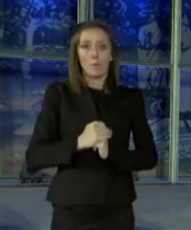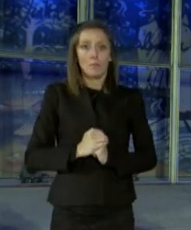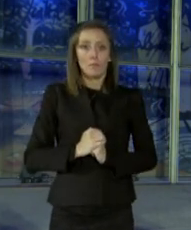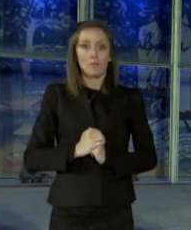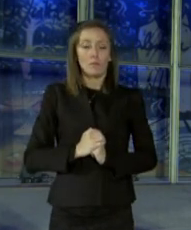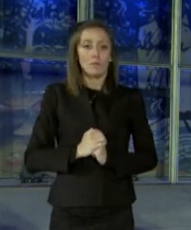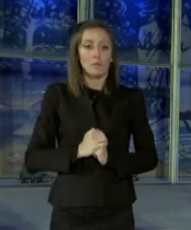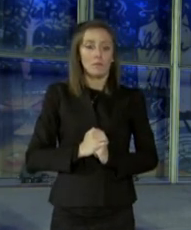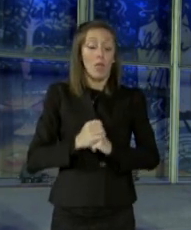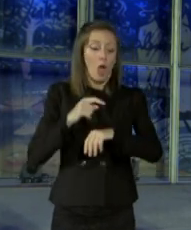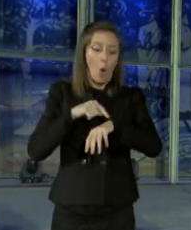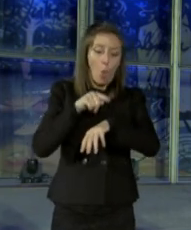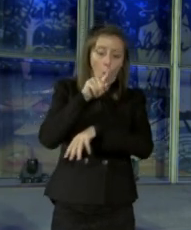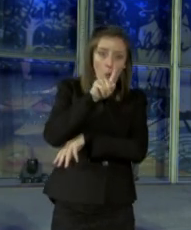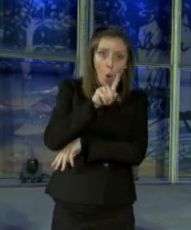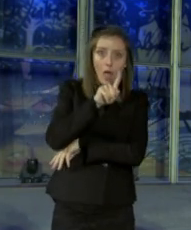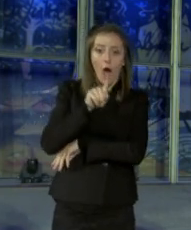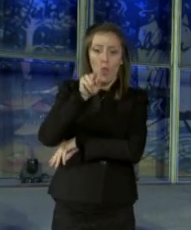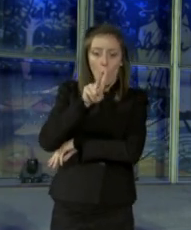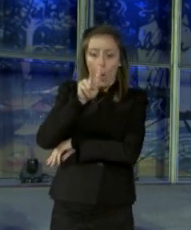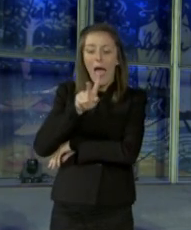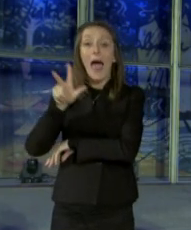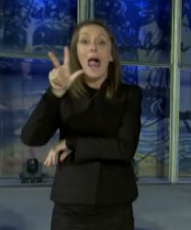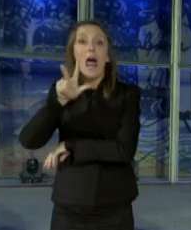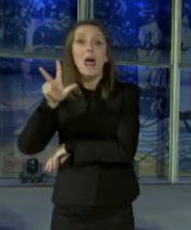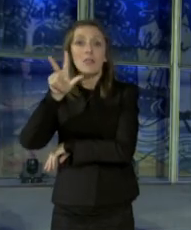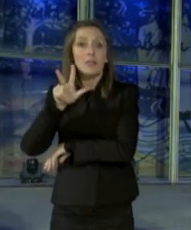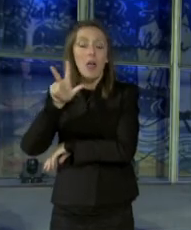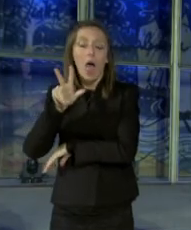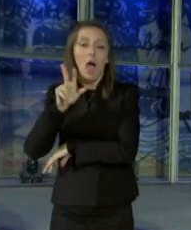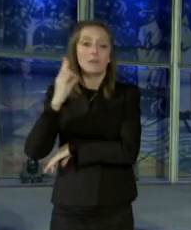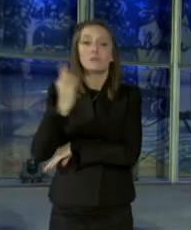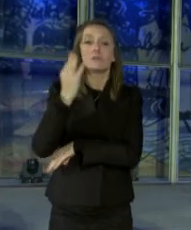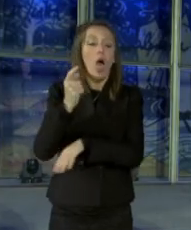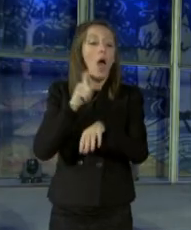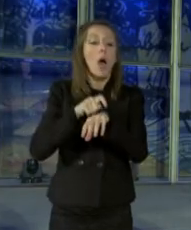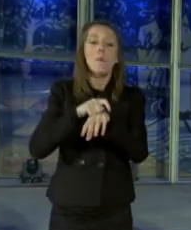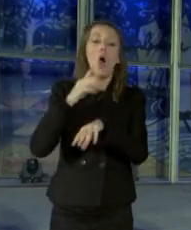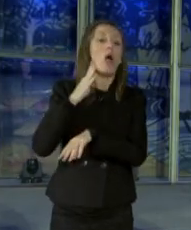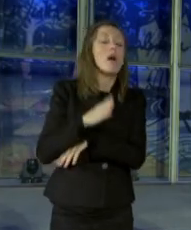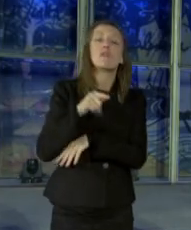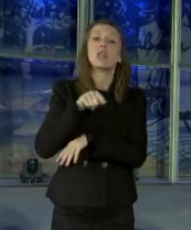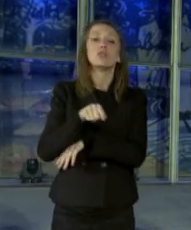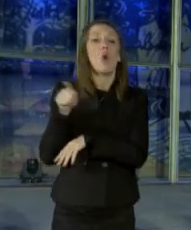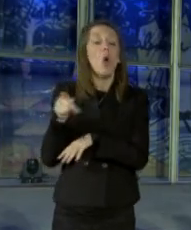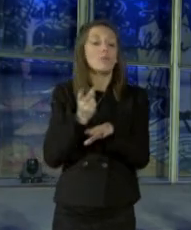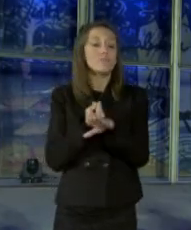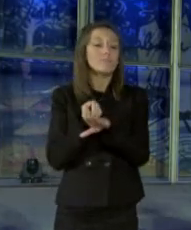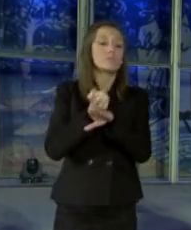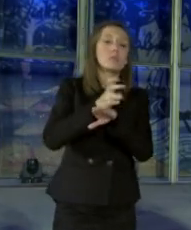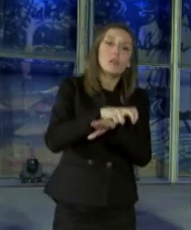luna le due le tre erano di solito gli orari in cui soleva alzarsi